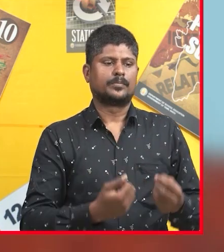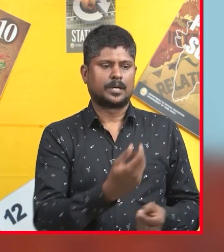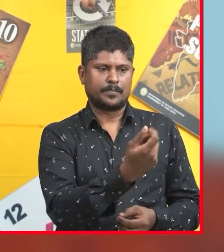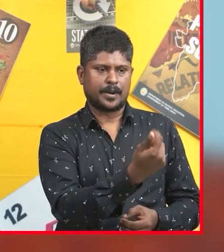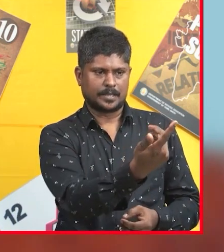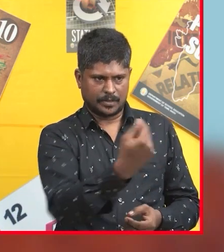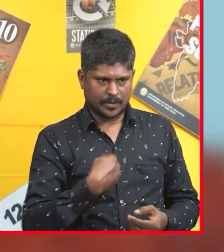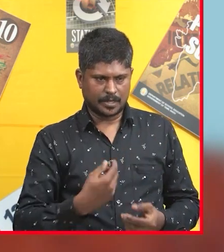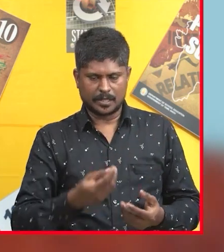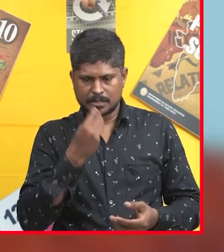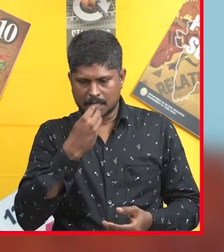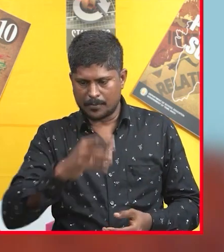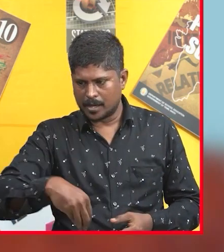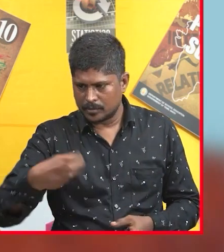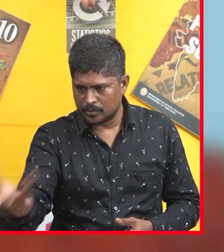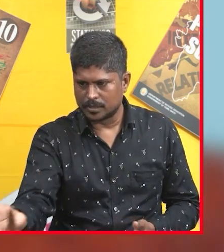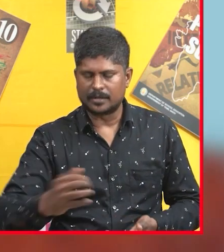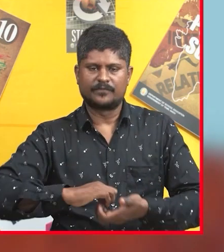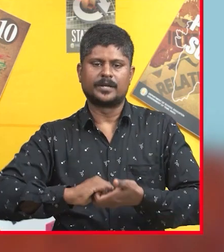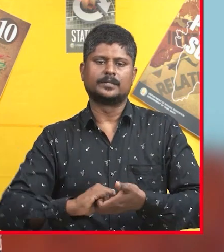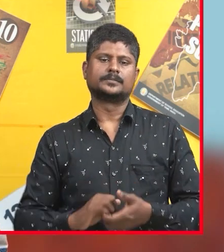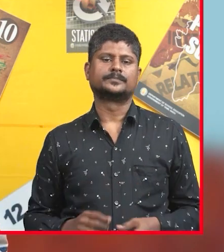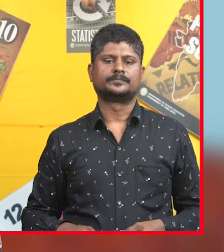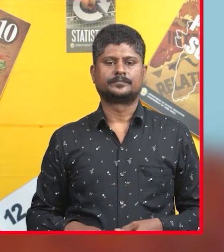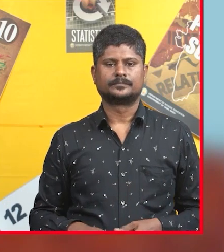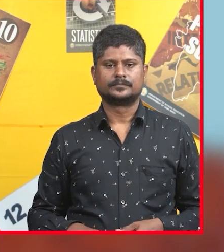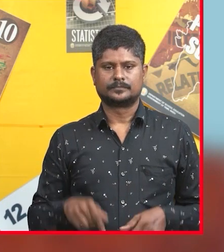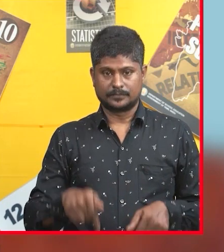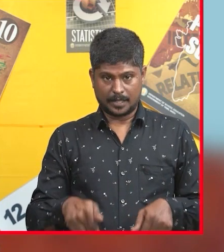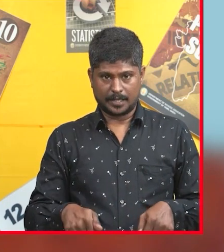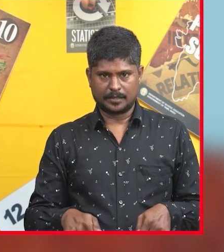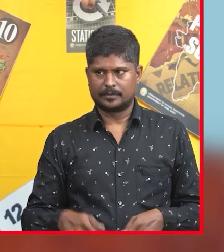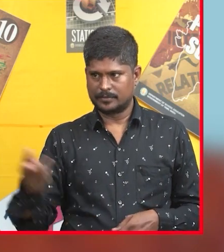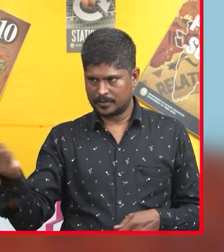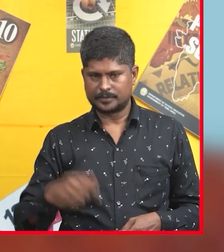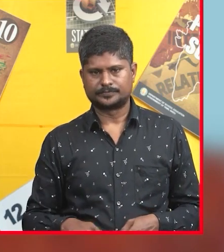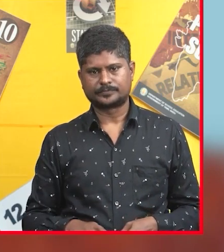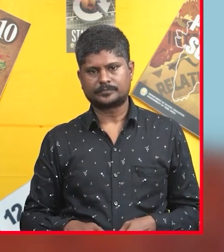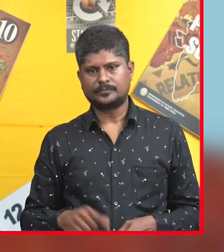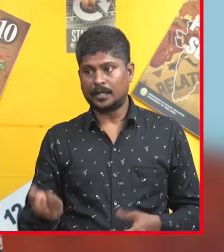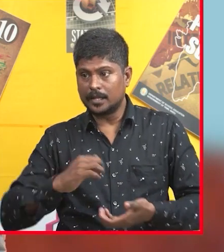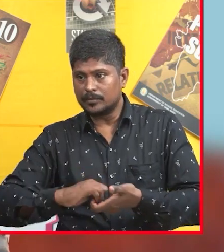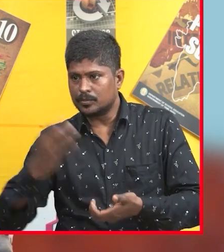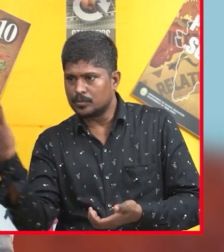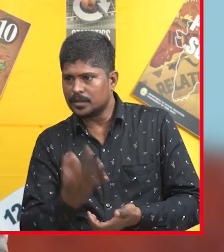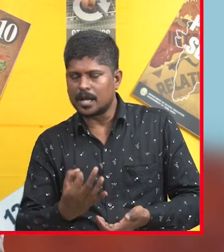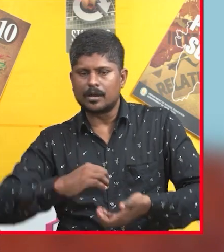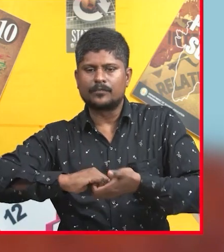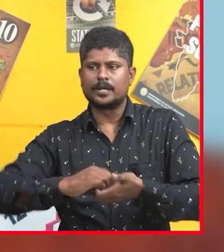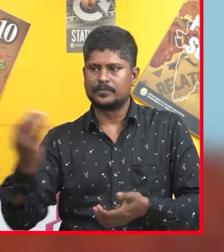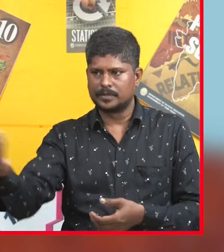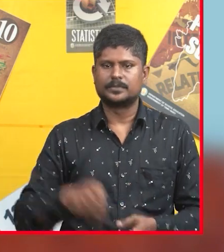கொண்டு பரிமாறினான். சரி, நேத்து முடிஞ்சிருச்சு, இன்னைக்கு இன்னைக்கு ஒரு விருந்தினர் வர்றாங்க.